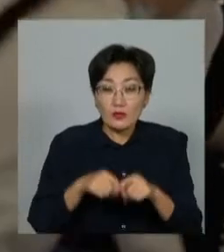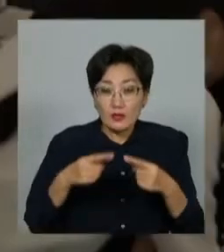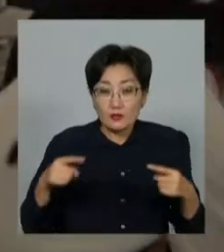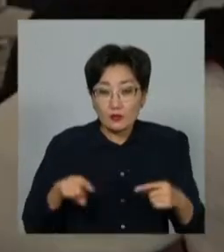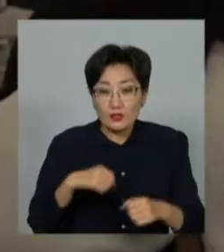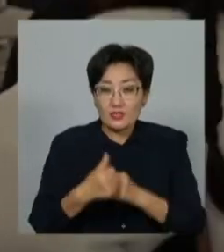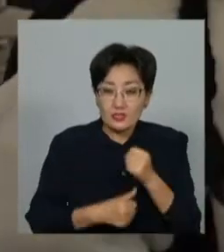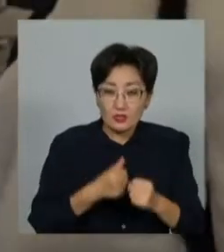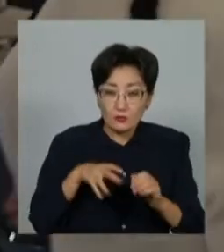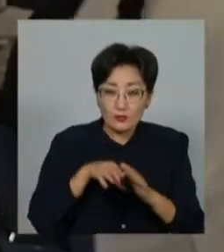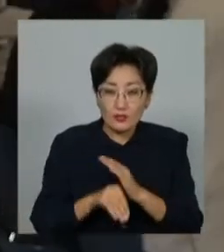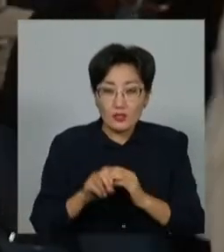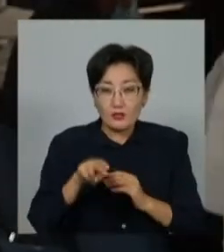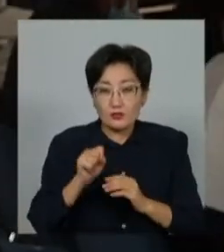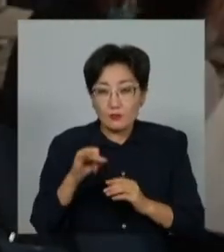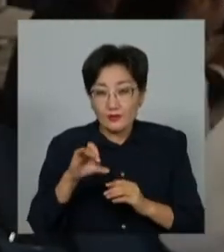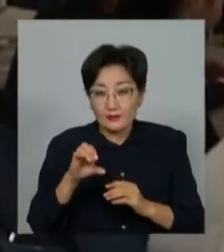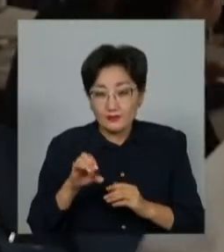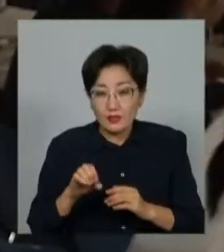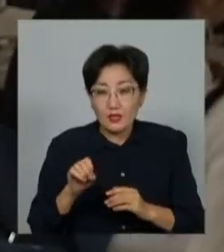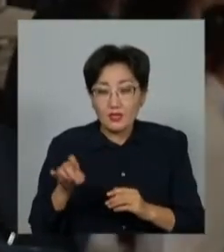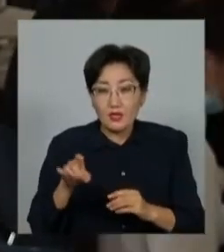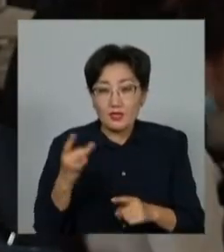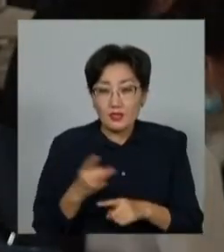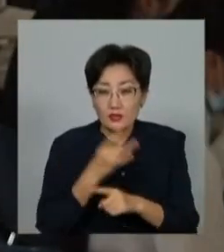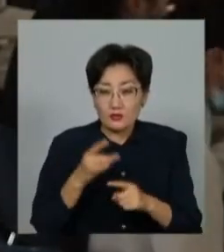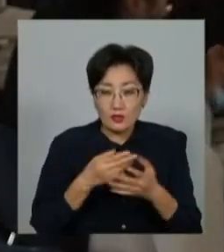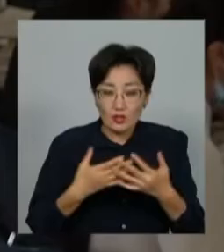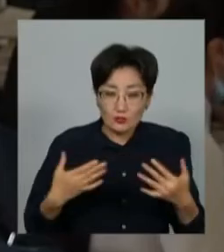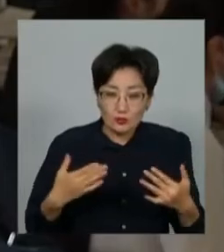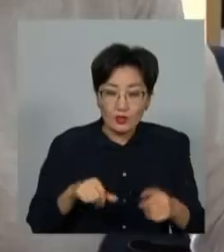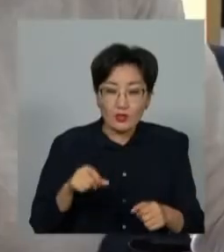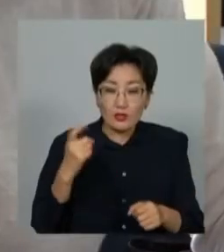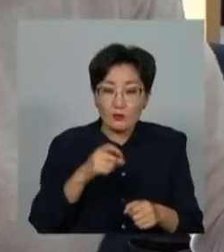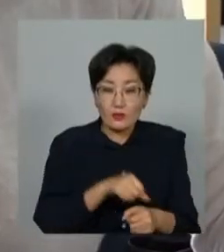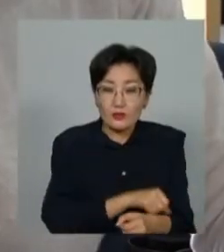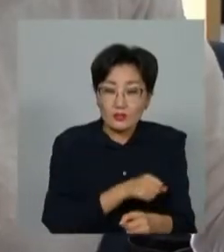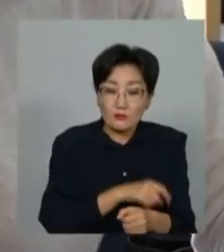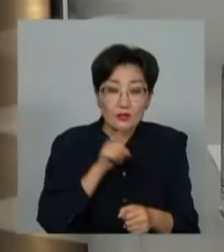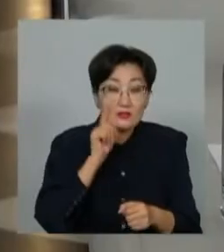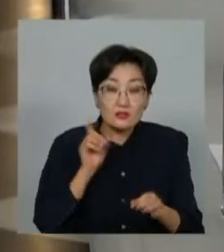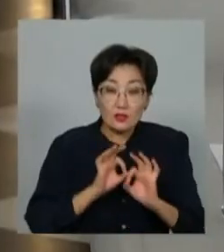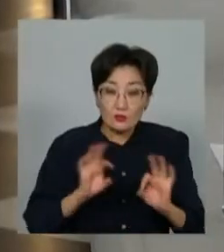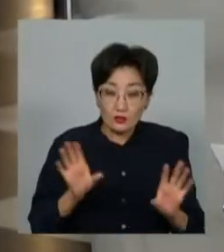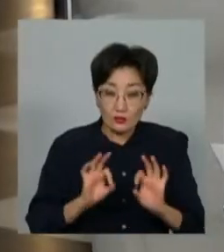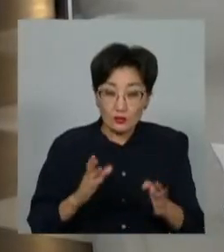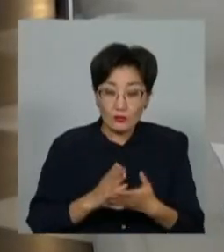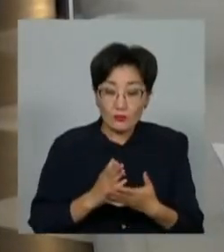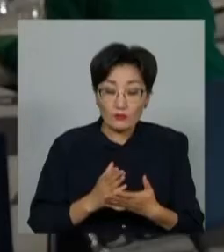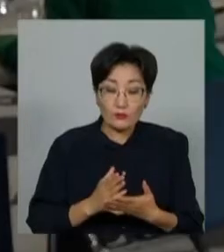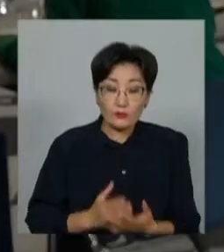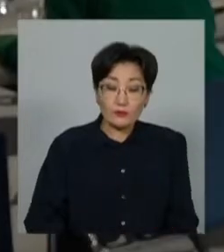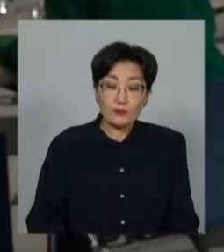заттар. Оның ішіндегі спайс дейді, аднараскі дейді, сондай әртүрлі заттарды жастарға түсіндіру. Енді остро актуально